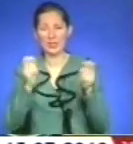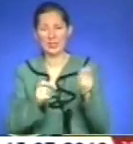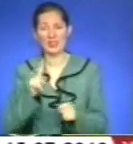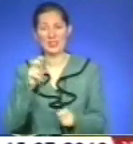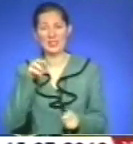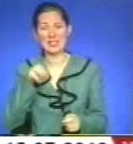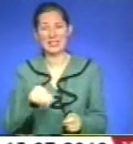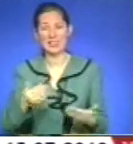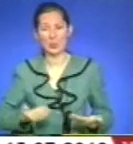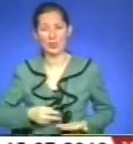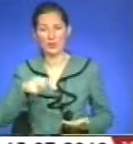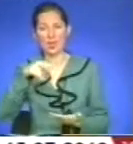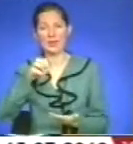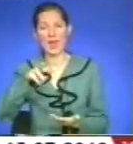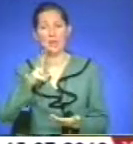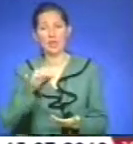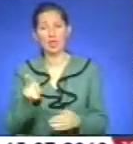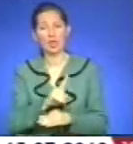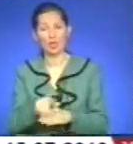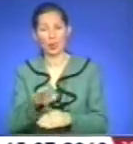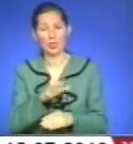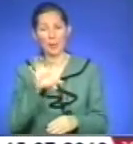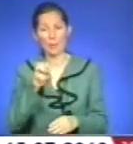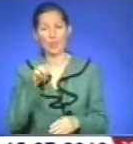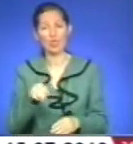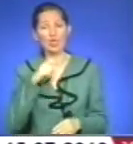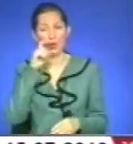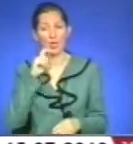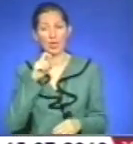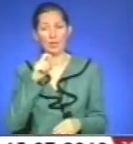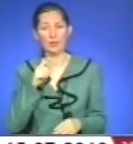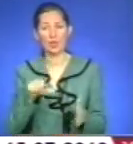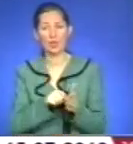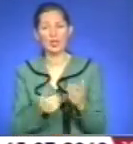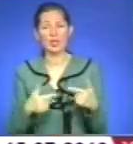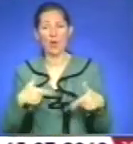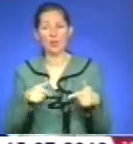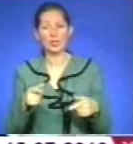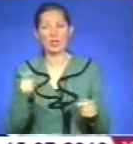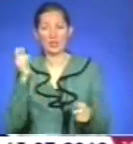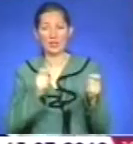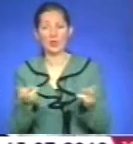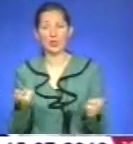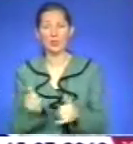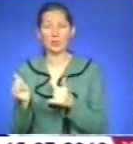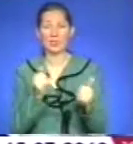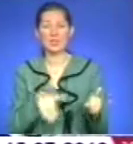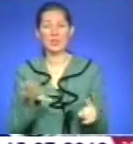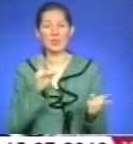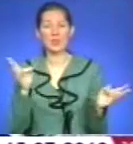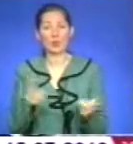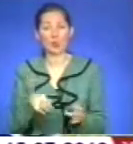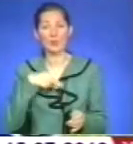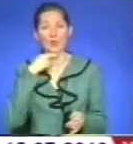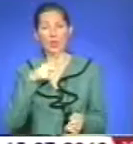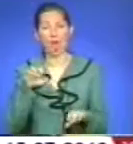на Тернопільщині, 500 тисяч по Україні. Учасників і гостей фестивалю треба забезпечити всім необхідним, зауважує